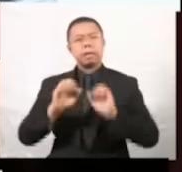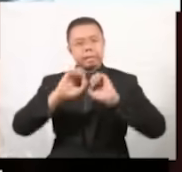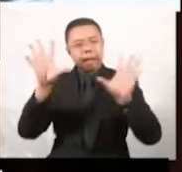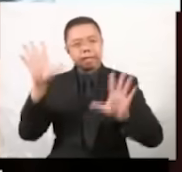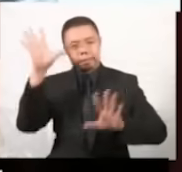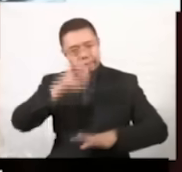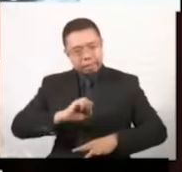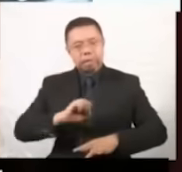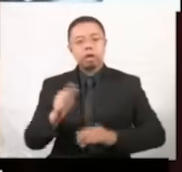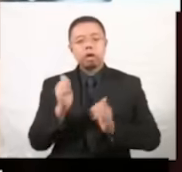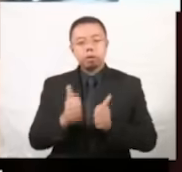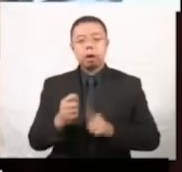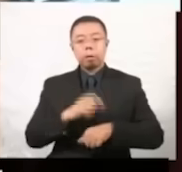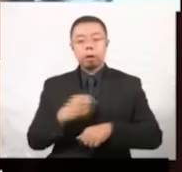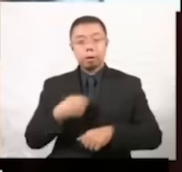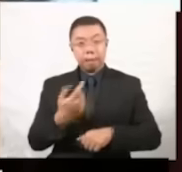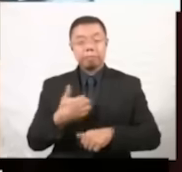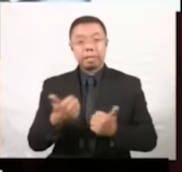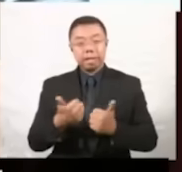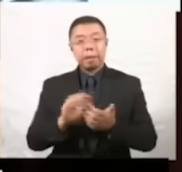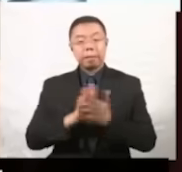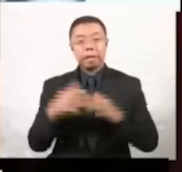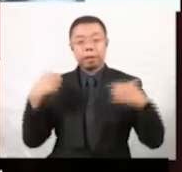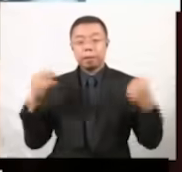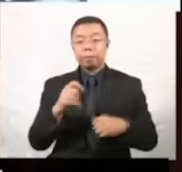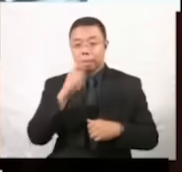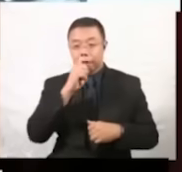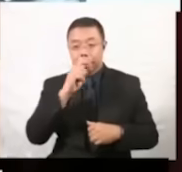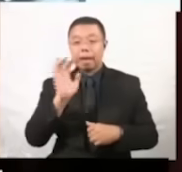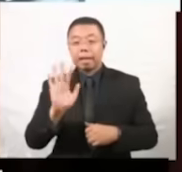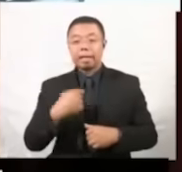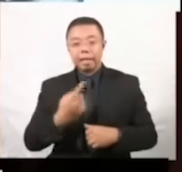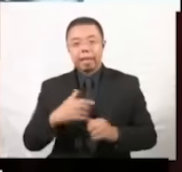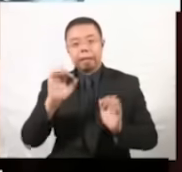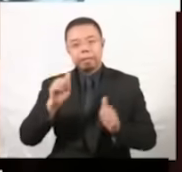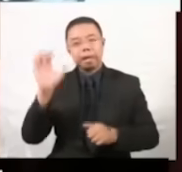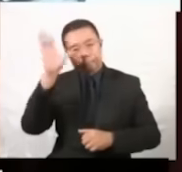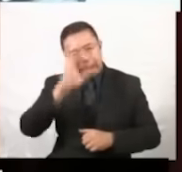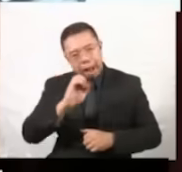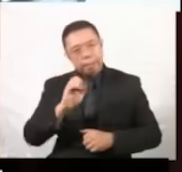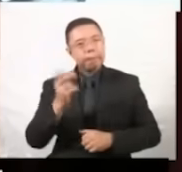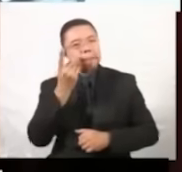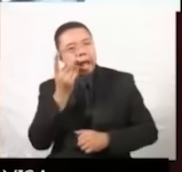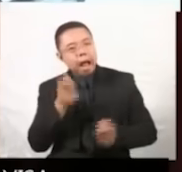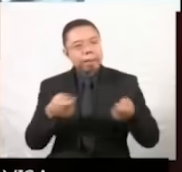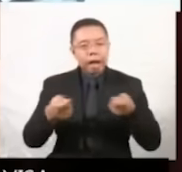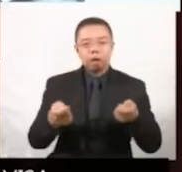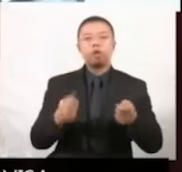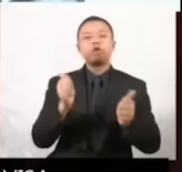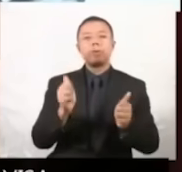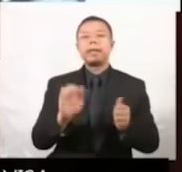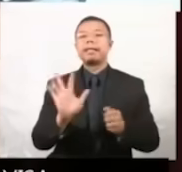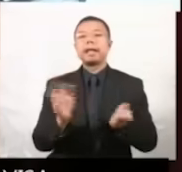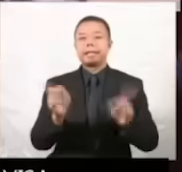memahami sehingga ketika kami bisa menjadi gubernur seperti bapak kami dapat mengantisipasi hal tersebut terima